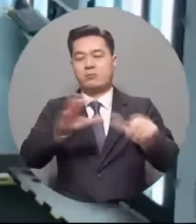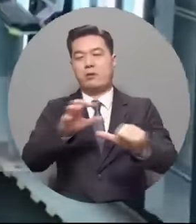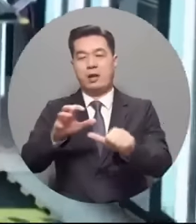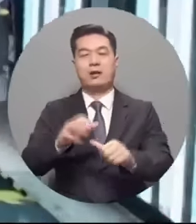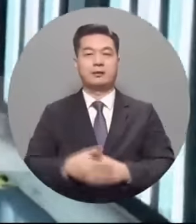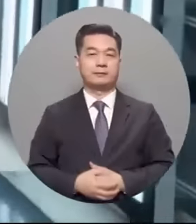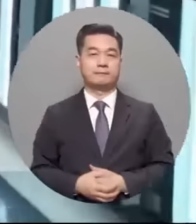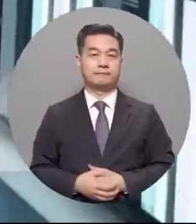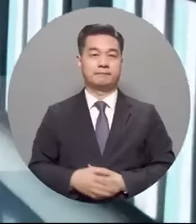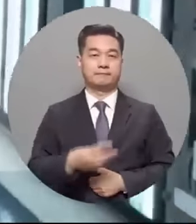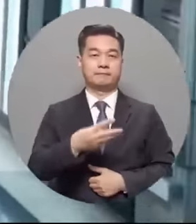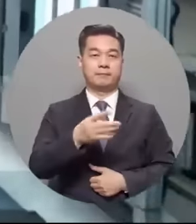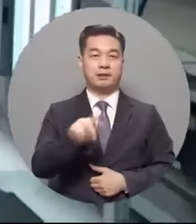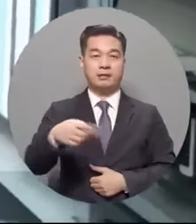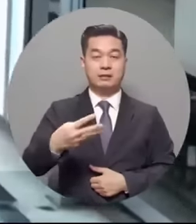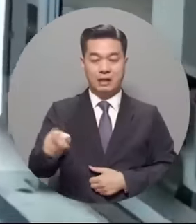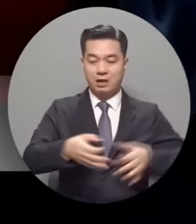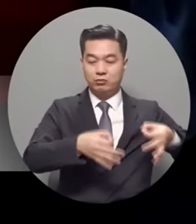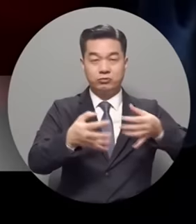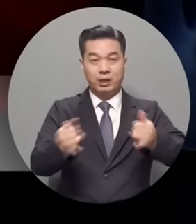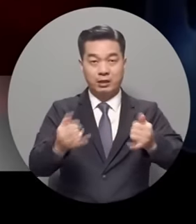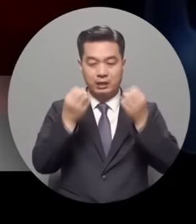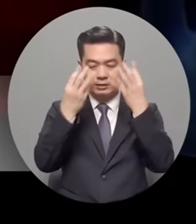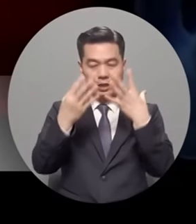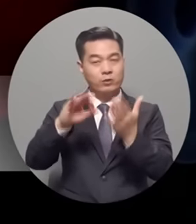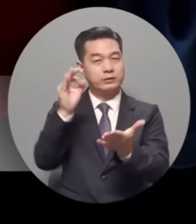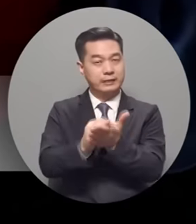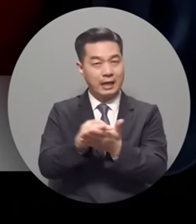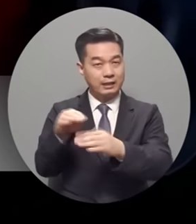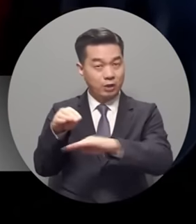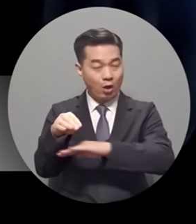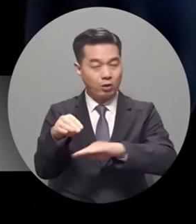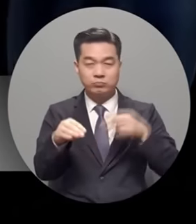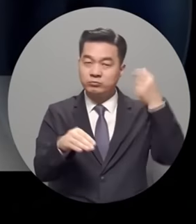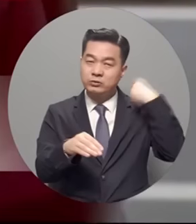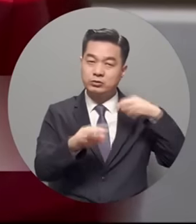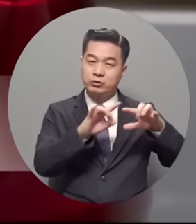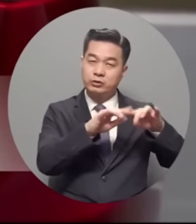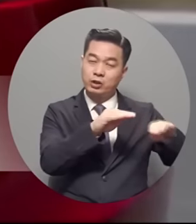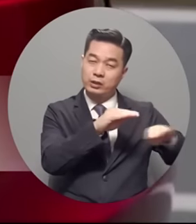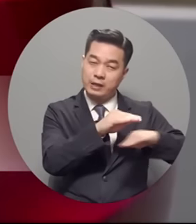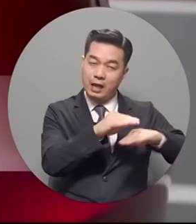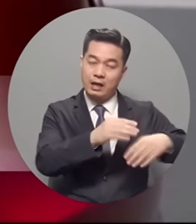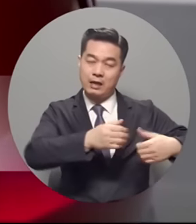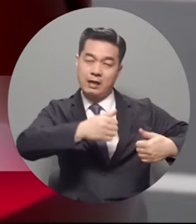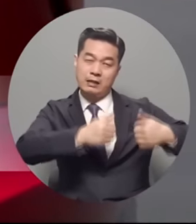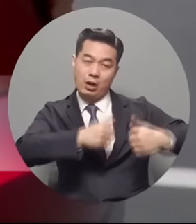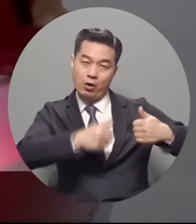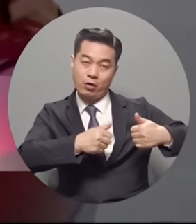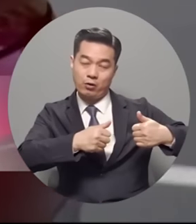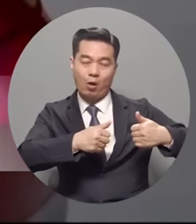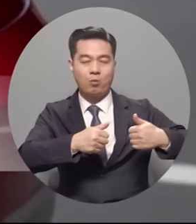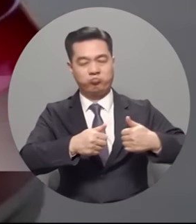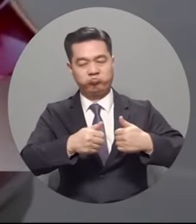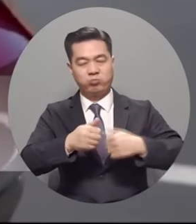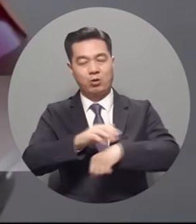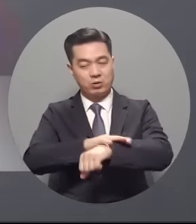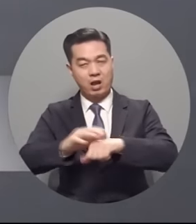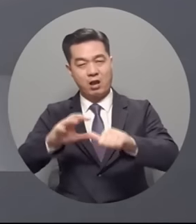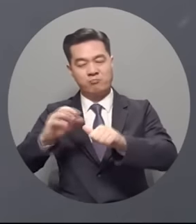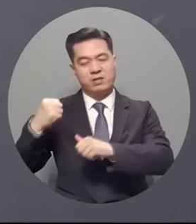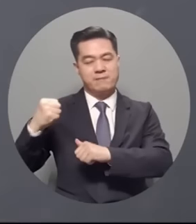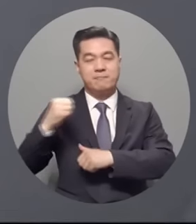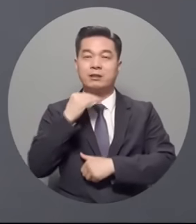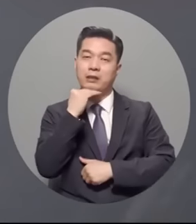테슬라 투자자들은 새 저가 모델이 중국 전기차 회사의 가격 공세에 대항할 수 있는 무기가 될 거라고